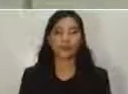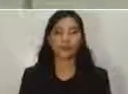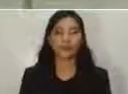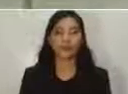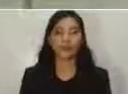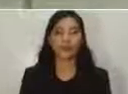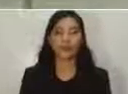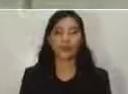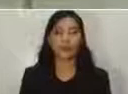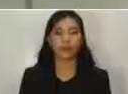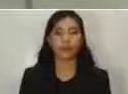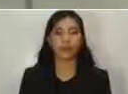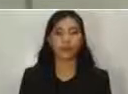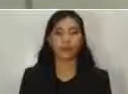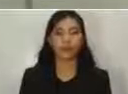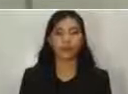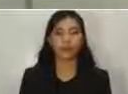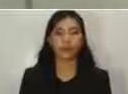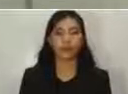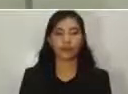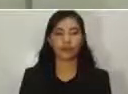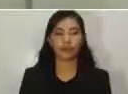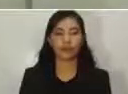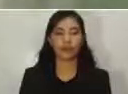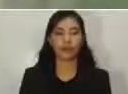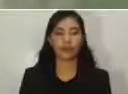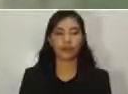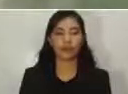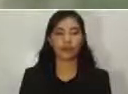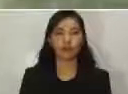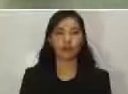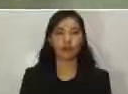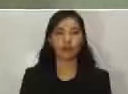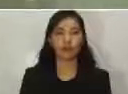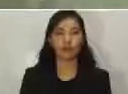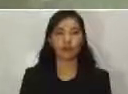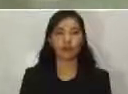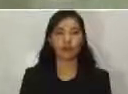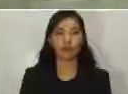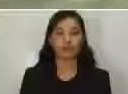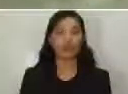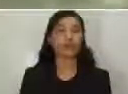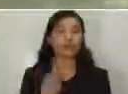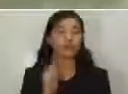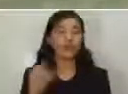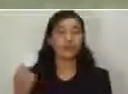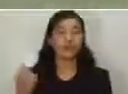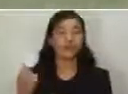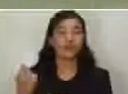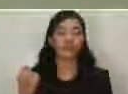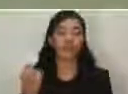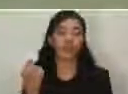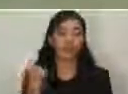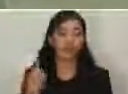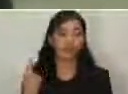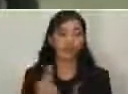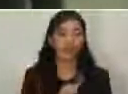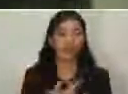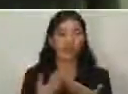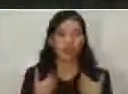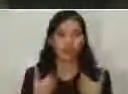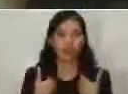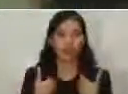pauwi at nagtalaga ng isang bus para sa kanila ang Land Transportation Franchising Regulatory Board. Imbis naman